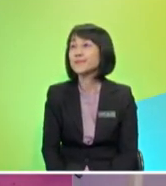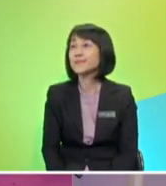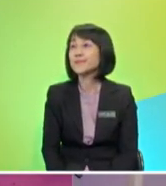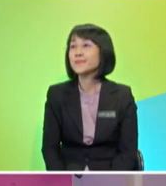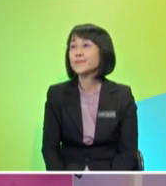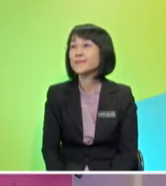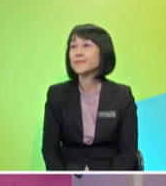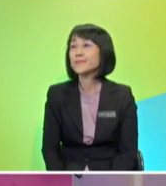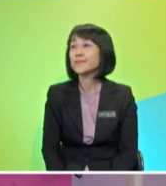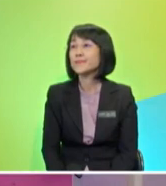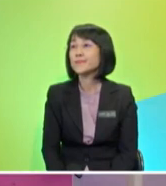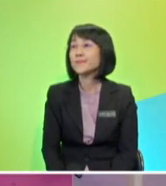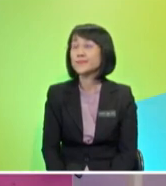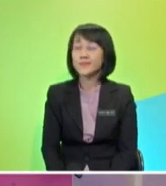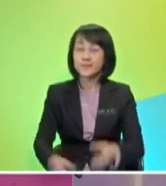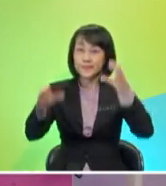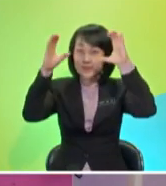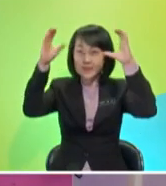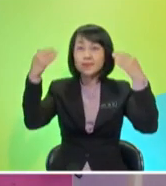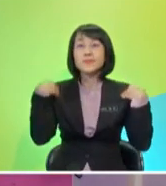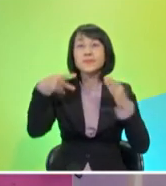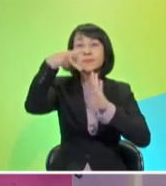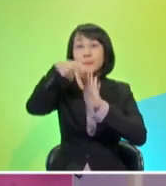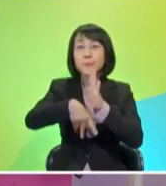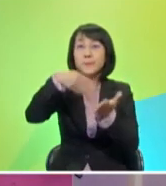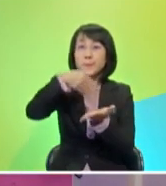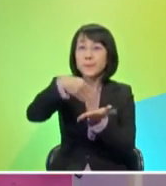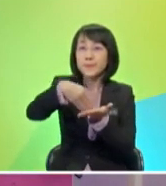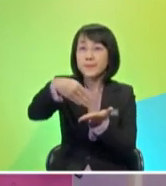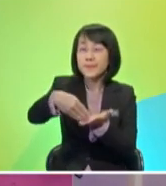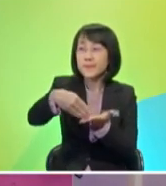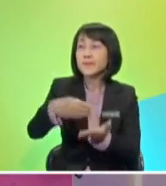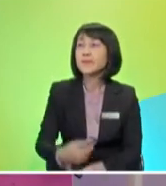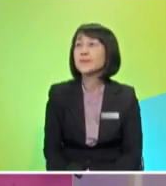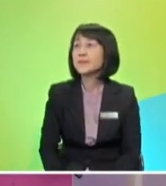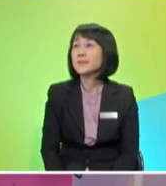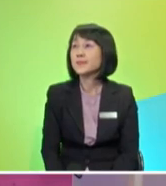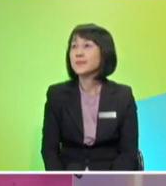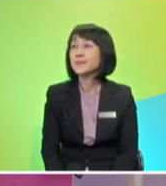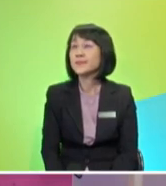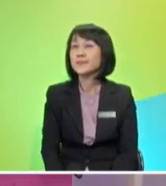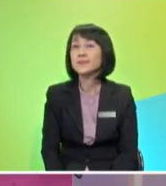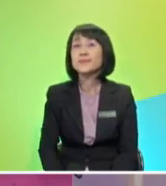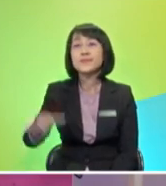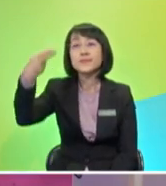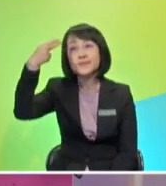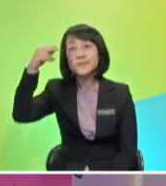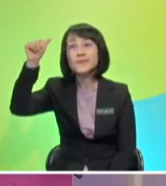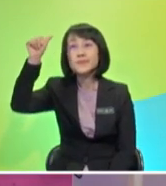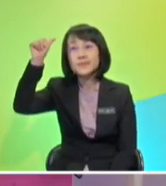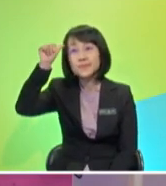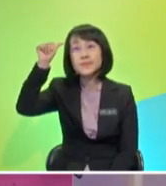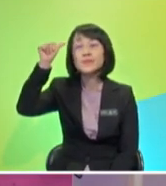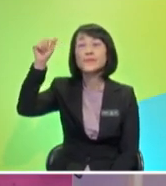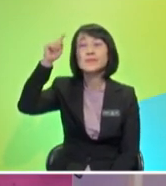ada pembilang. Okey, murid-murid cikgu, Hafi, Afiq, Zulfika dan Fatih, boleh